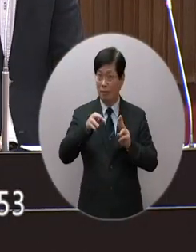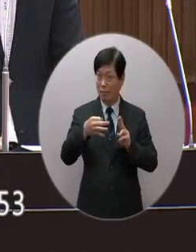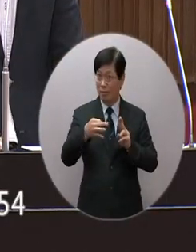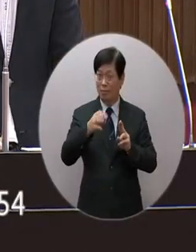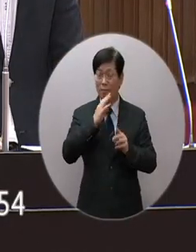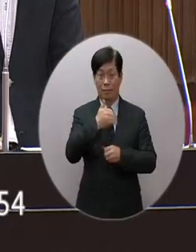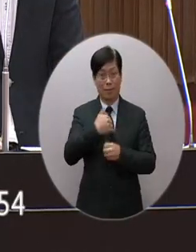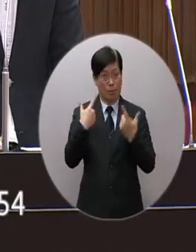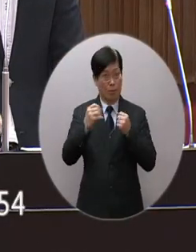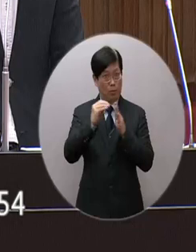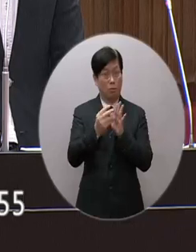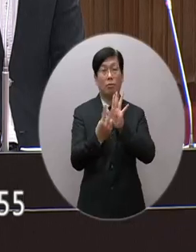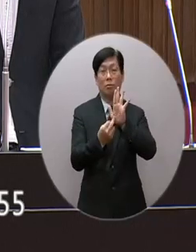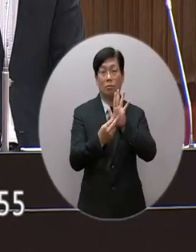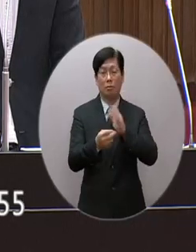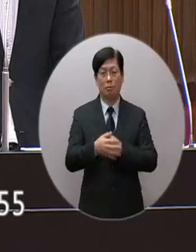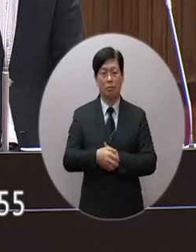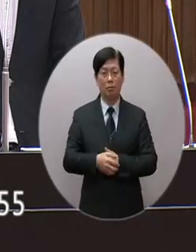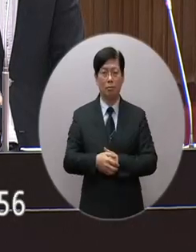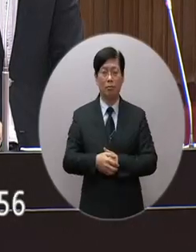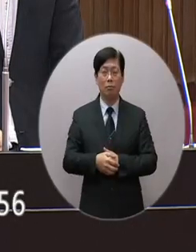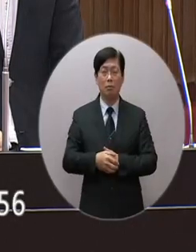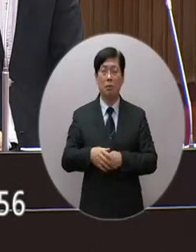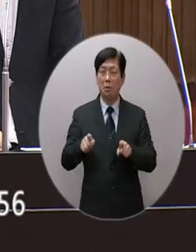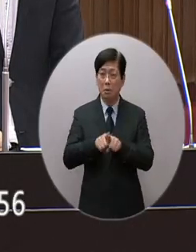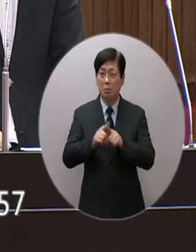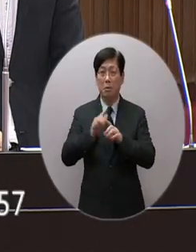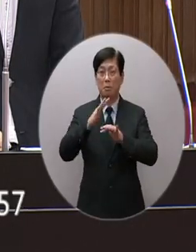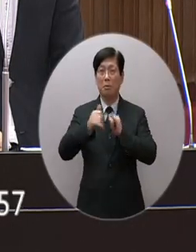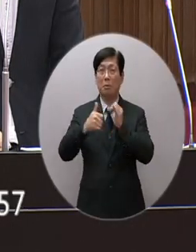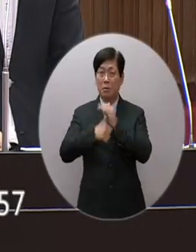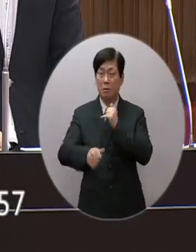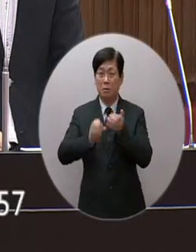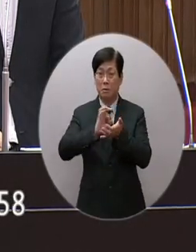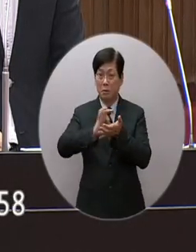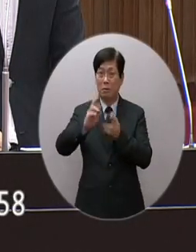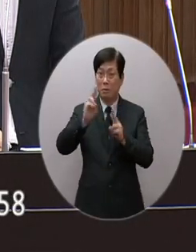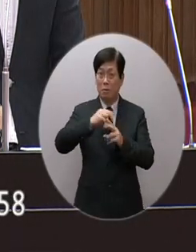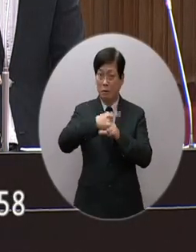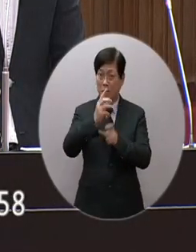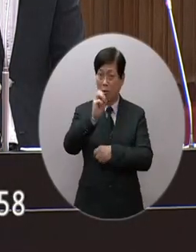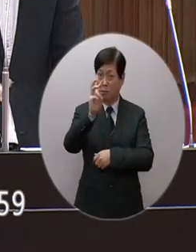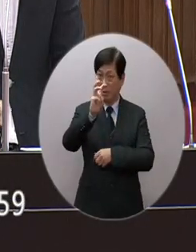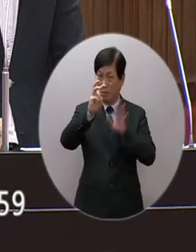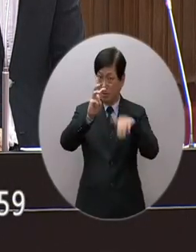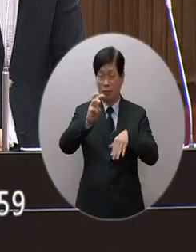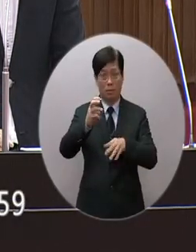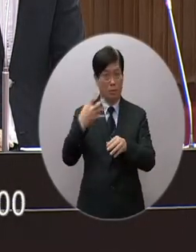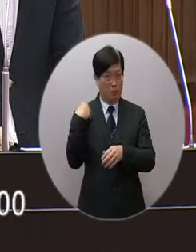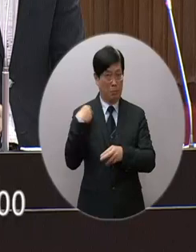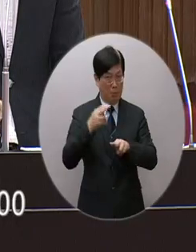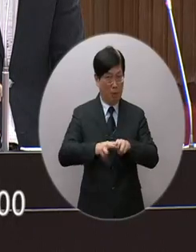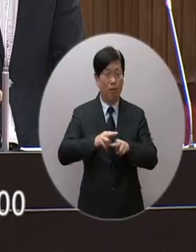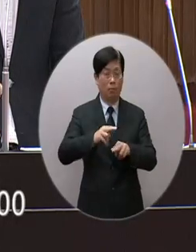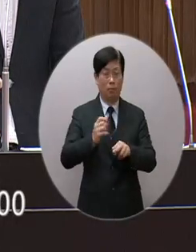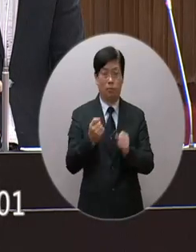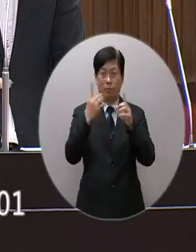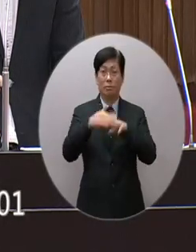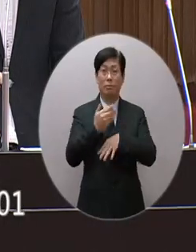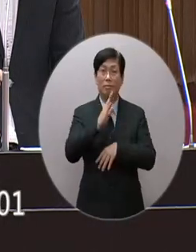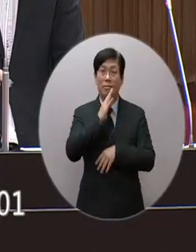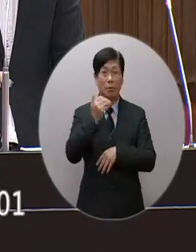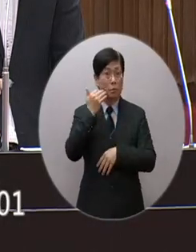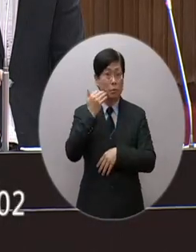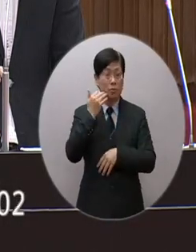能源局他是这样表示的，他说，民生用电在330度以下动涨，但是106年度的民生用电分布集聚